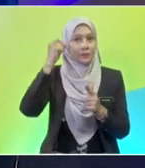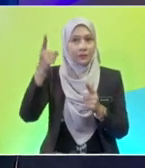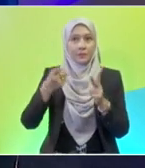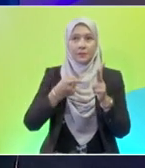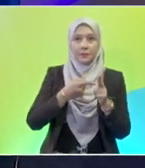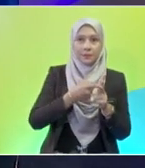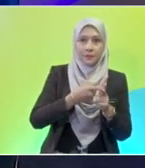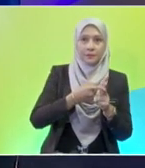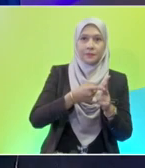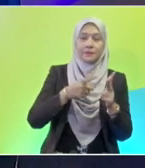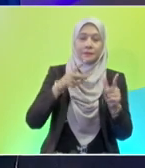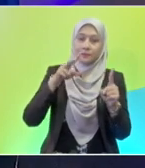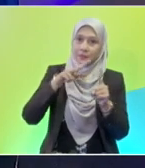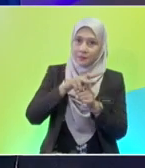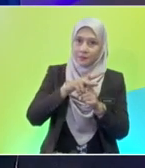menganalisis